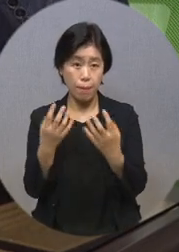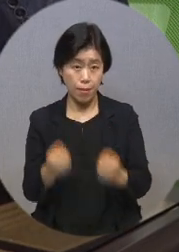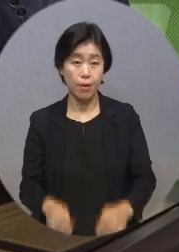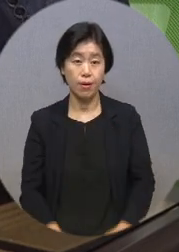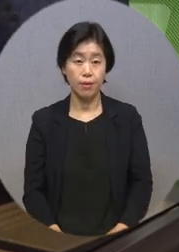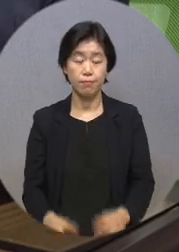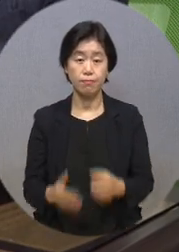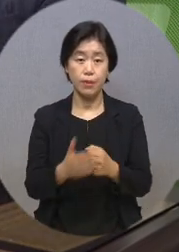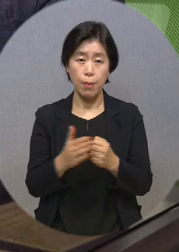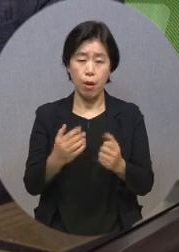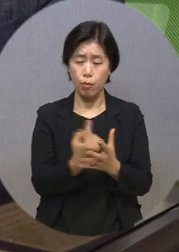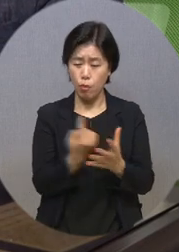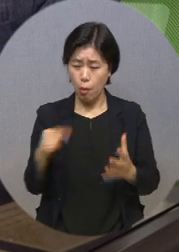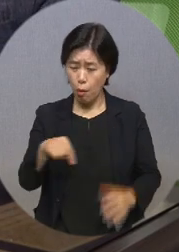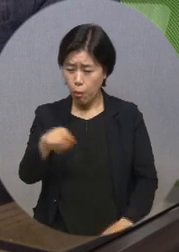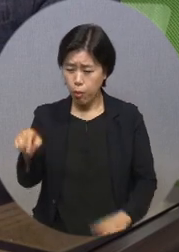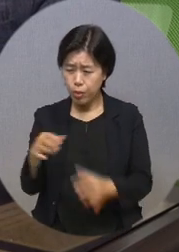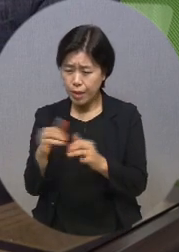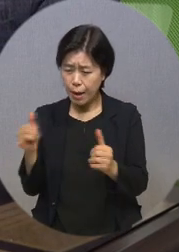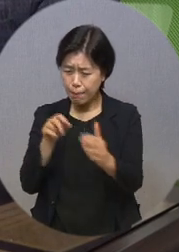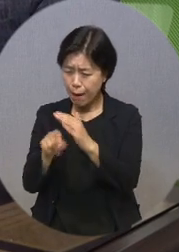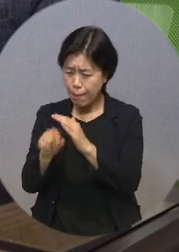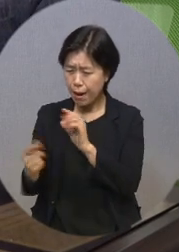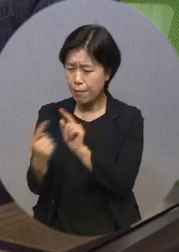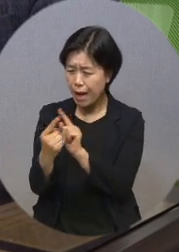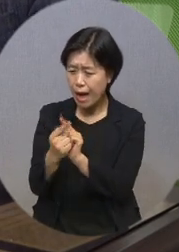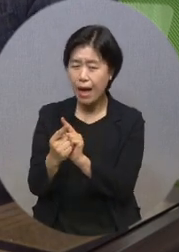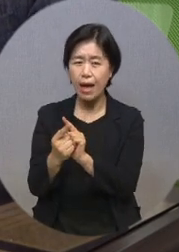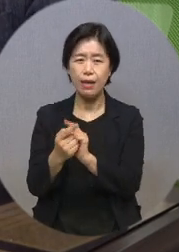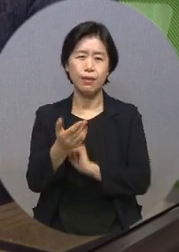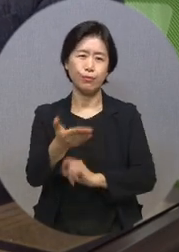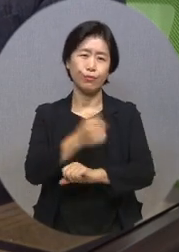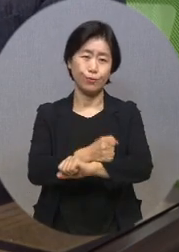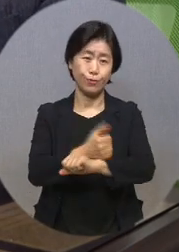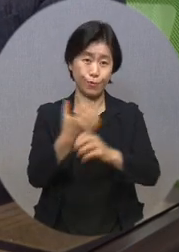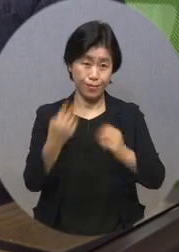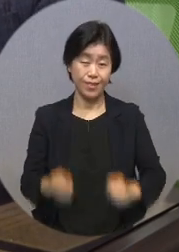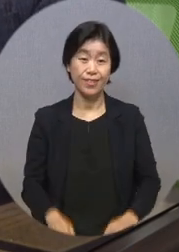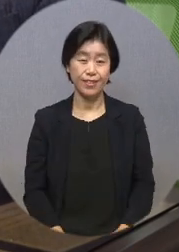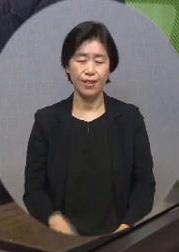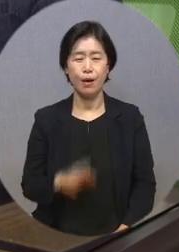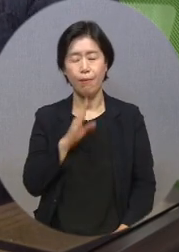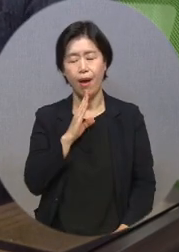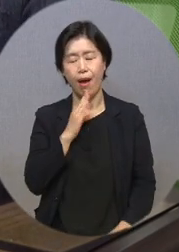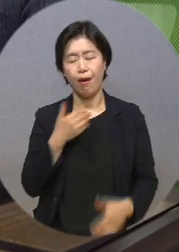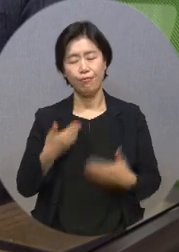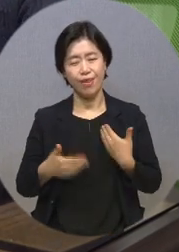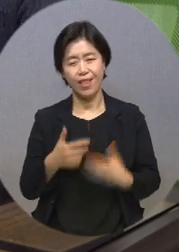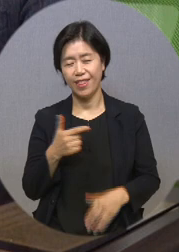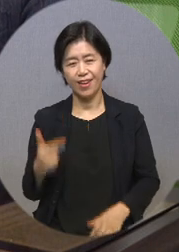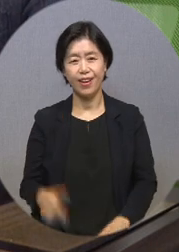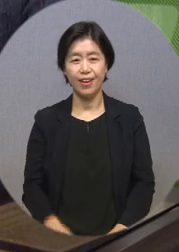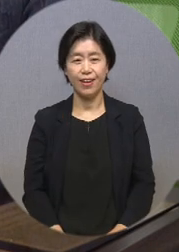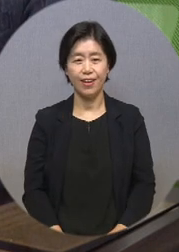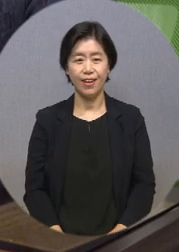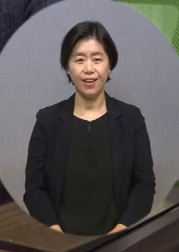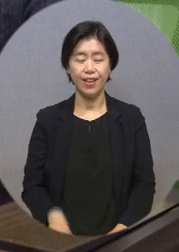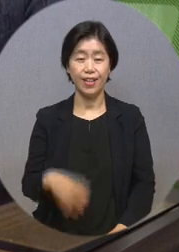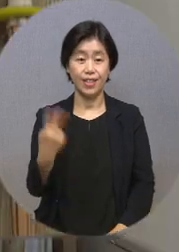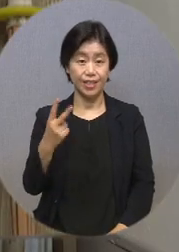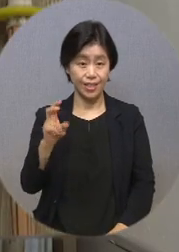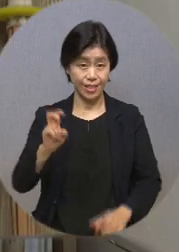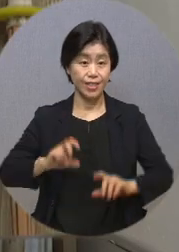소외계층 찾아다니시느라고 바쁘셨을 것 같아요. 네, 정말 바빴습니다. 지난